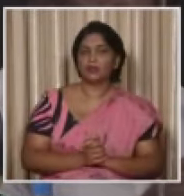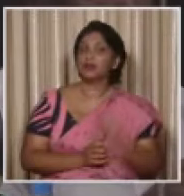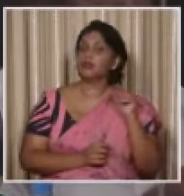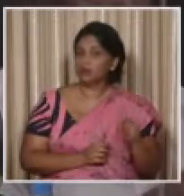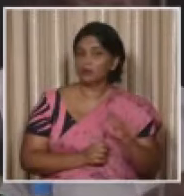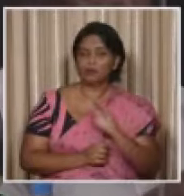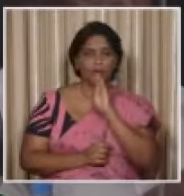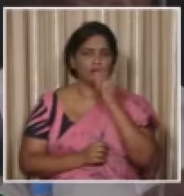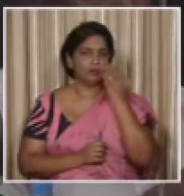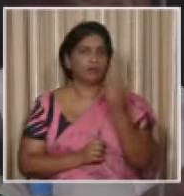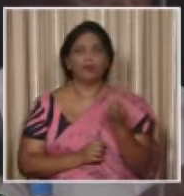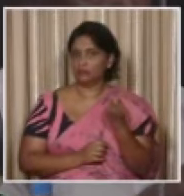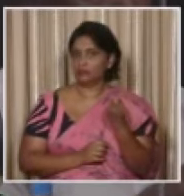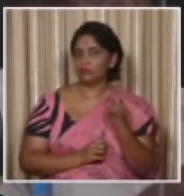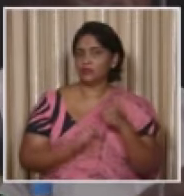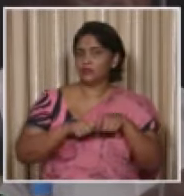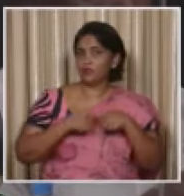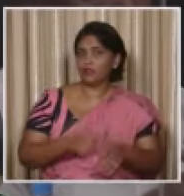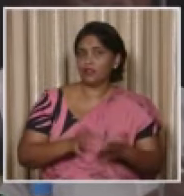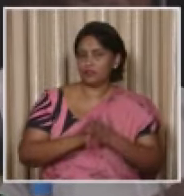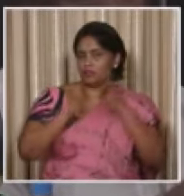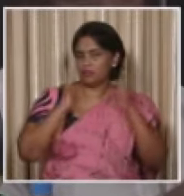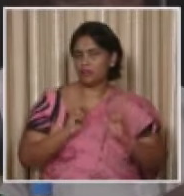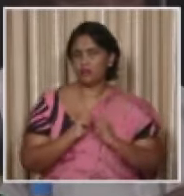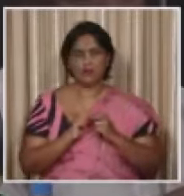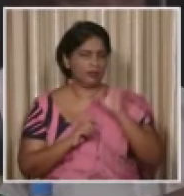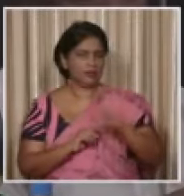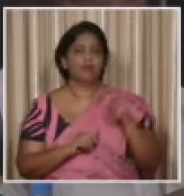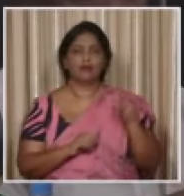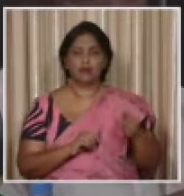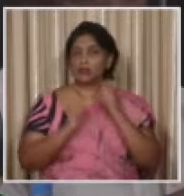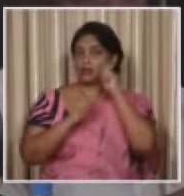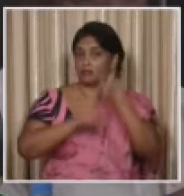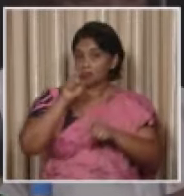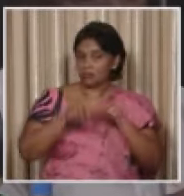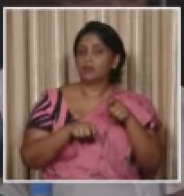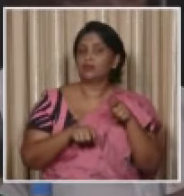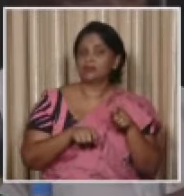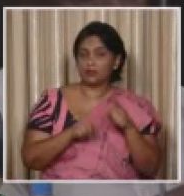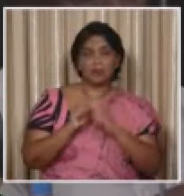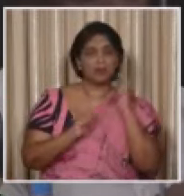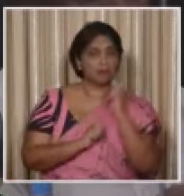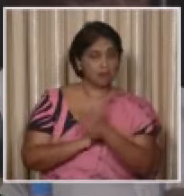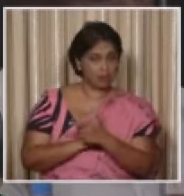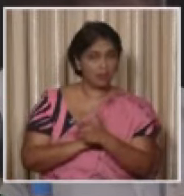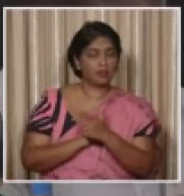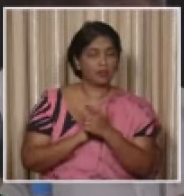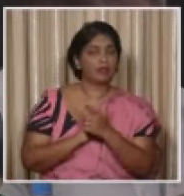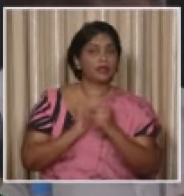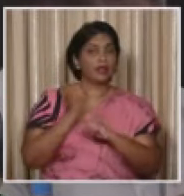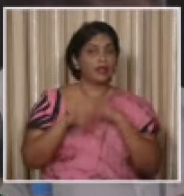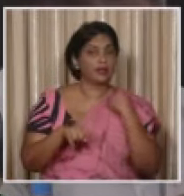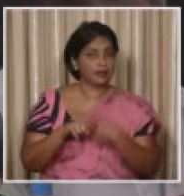එය සැලකිය යුතු මුදලක් උද්ධමනයට හේතු විය හැකි අතර සේවකයන් ගෙවිය යුතු ගෙවන